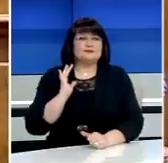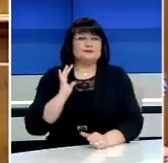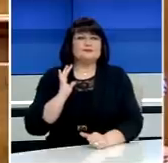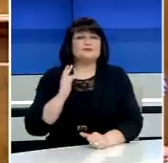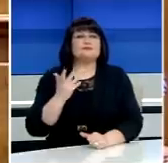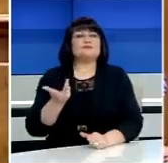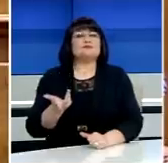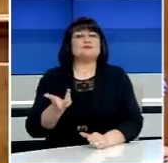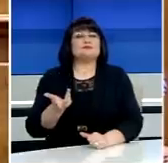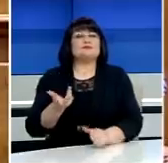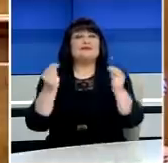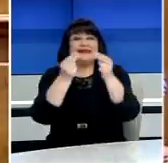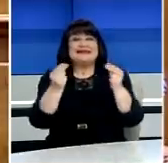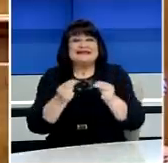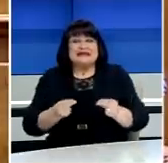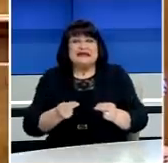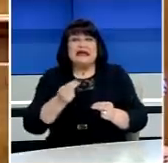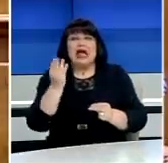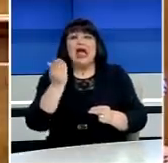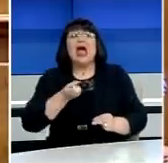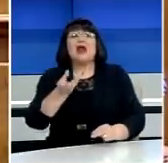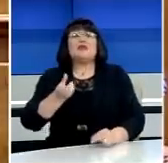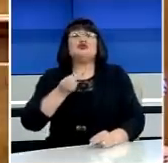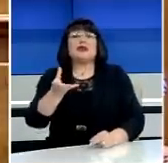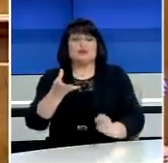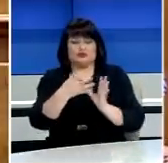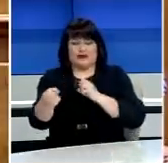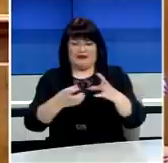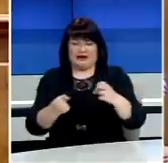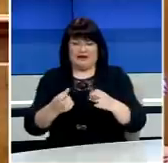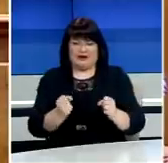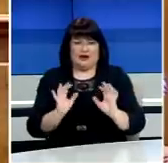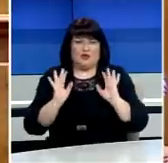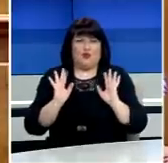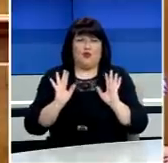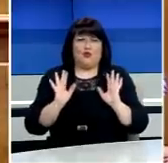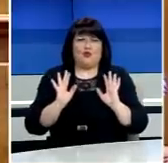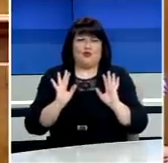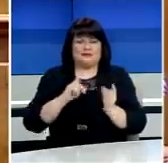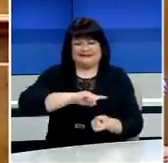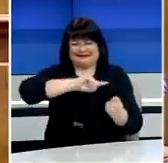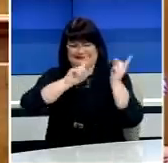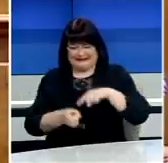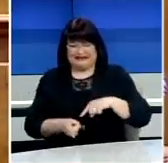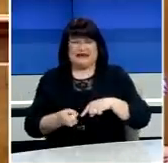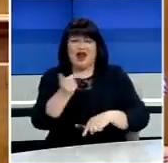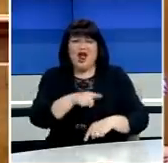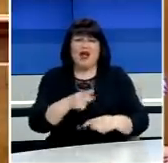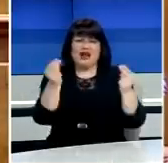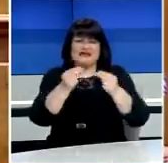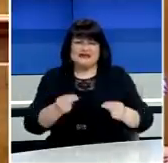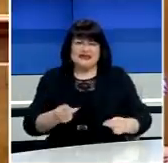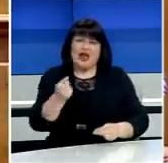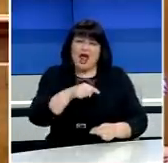αποδομήσετε τα στοιχεία και τους αριθμούς, προσπαθώντας να παραπέψετε σε κάποια άλλα στοιχεία και σε κάποιους άλλους αριθμούς που δεν